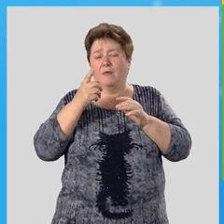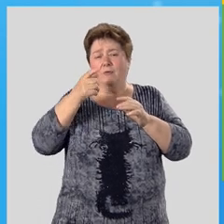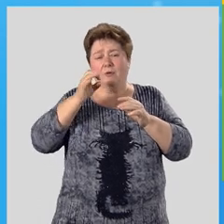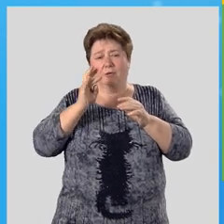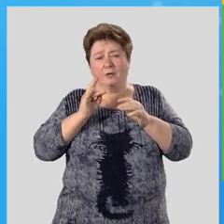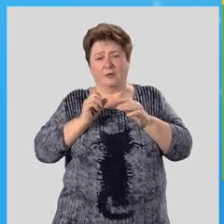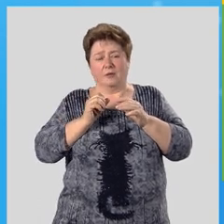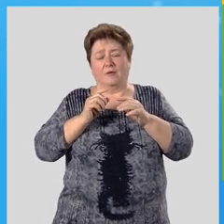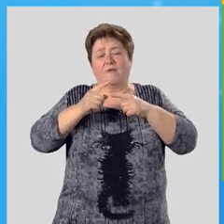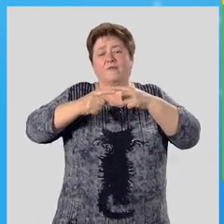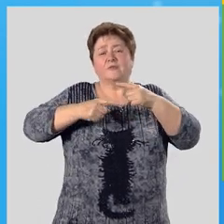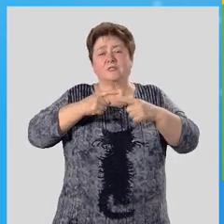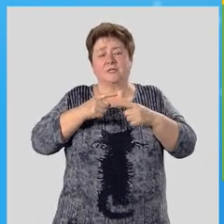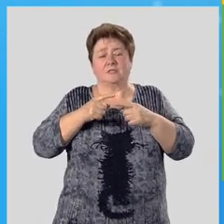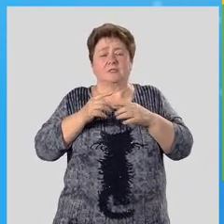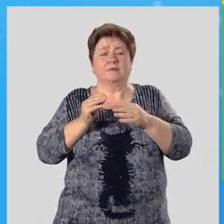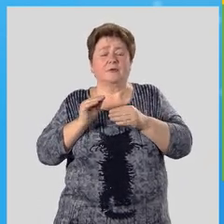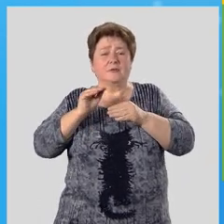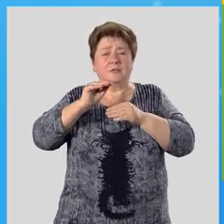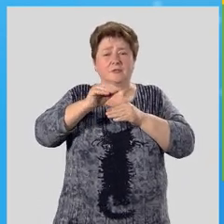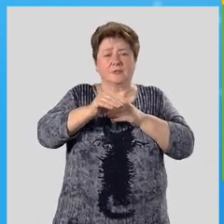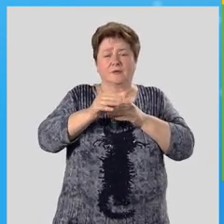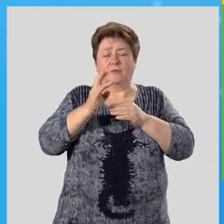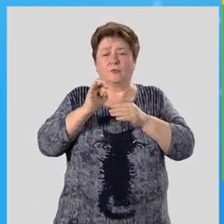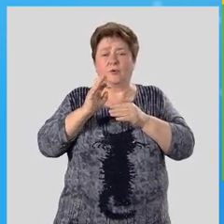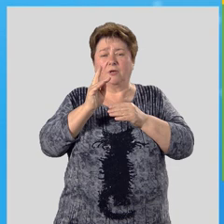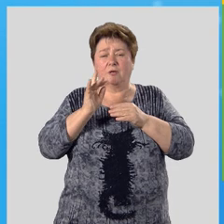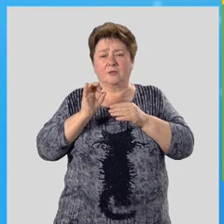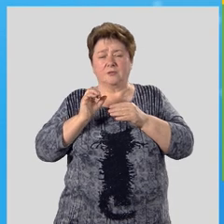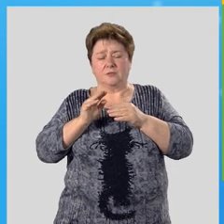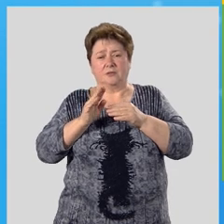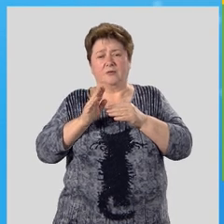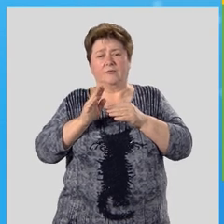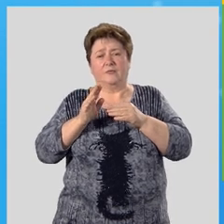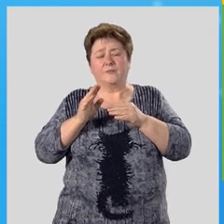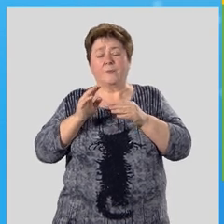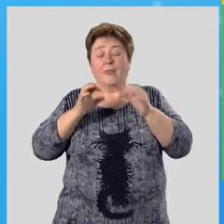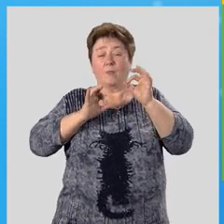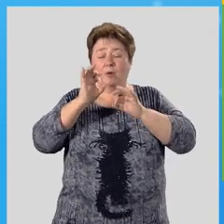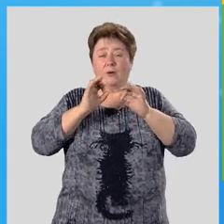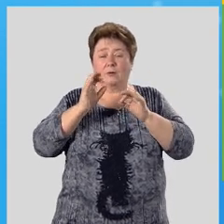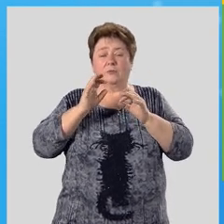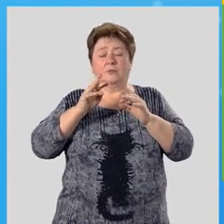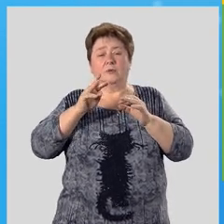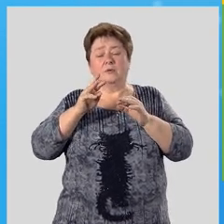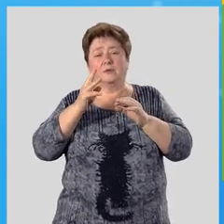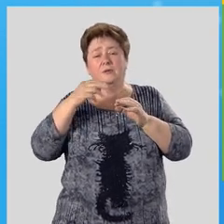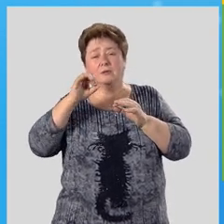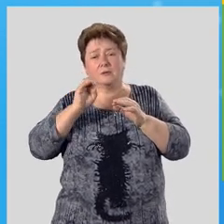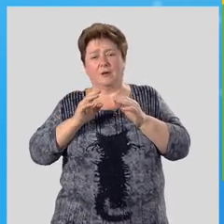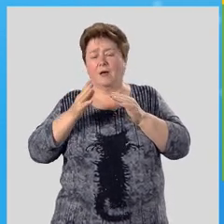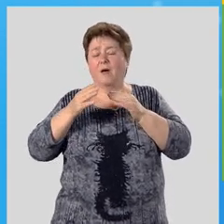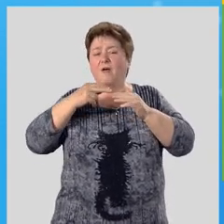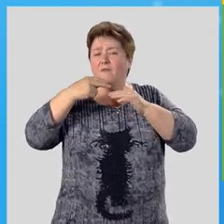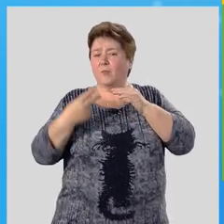гена, вследствие ставки нуклеотидов в молекулы ДНК, вследствие выпадения